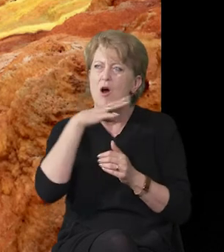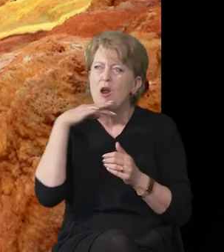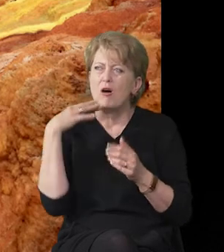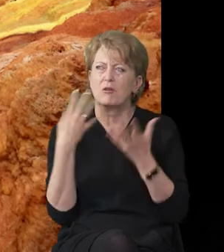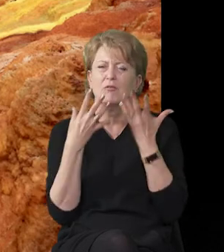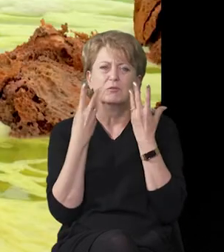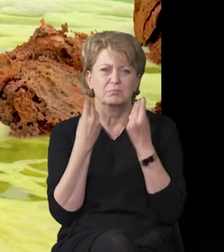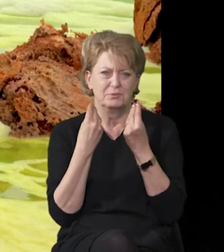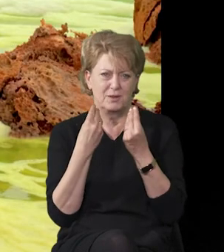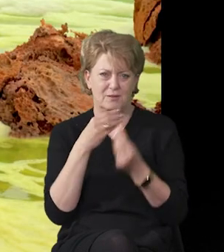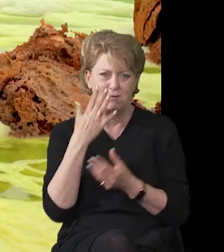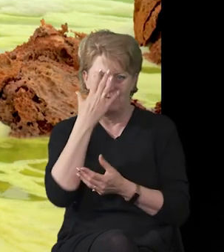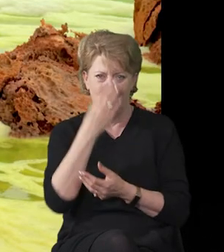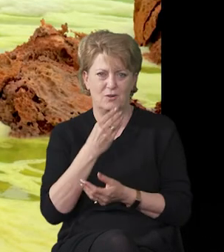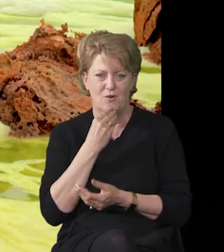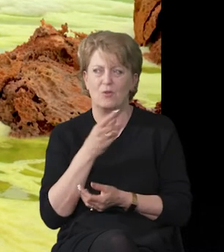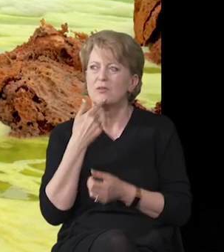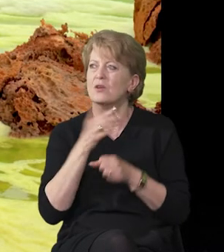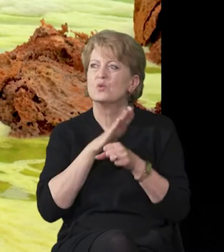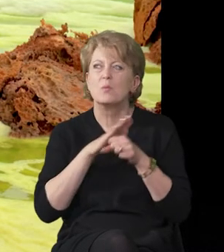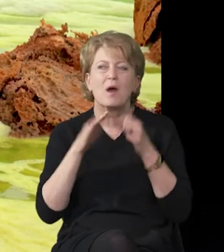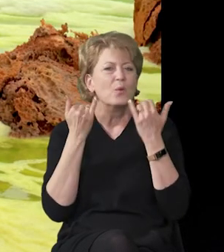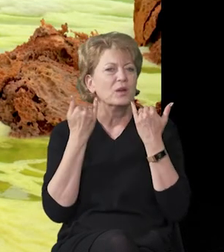wyglądają zupełnie inaczej.